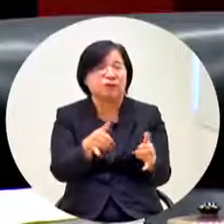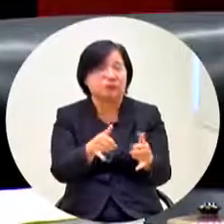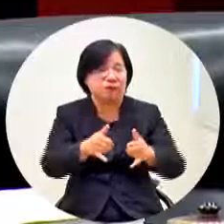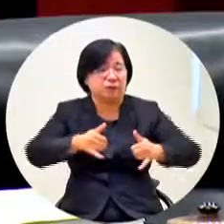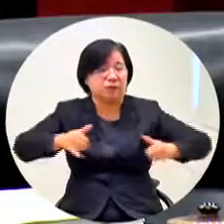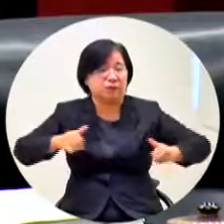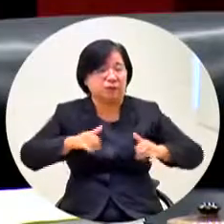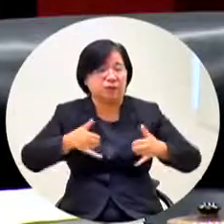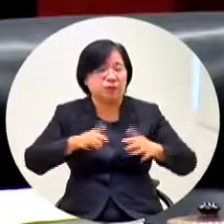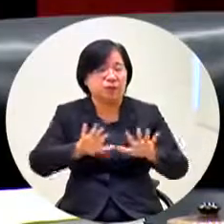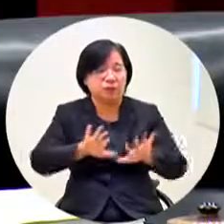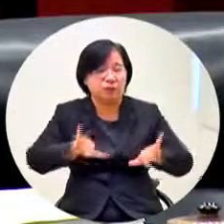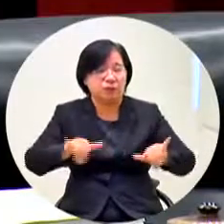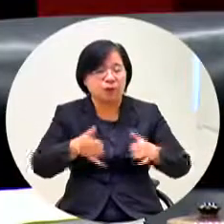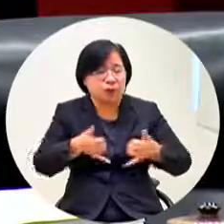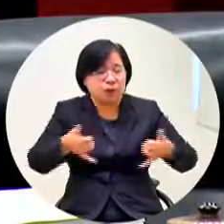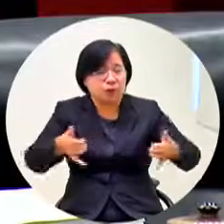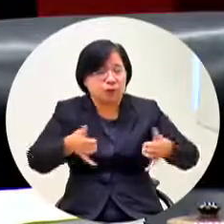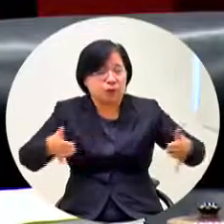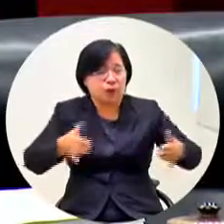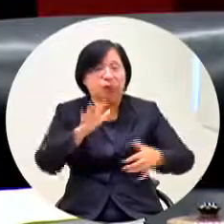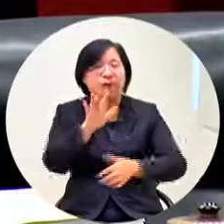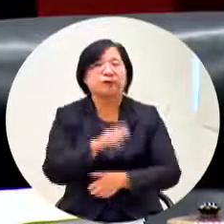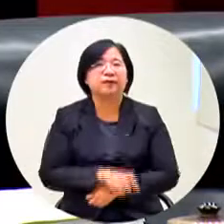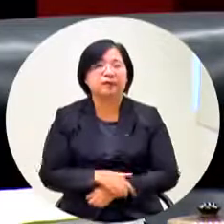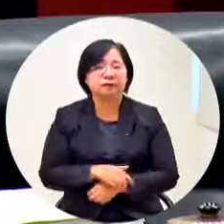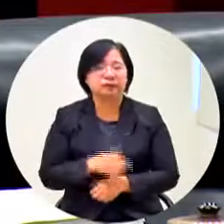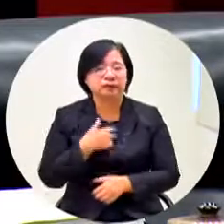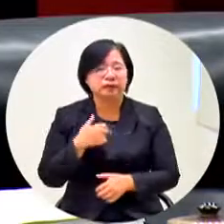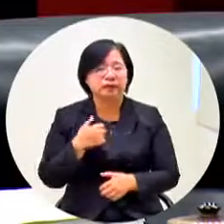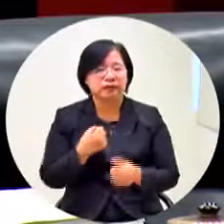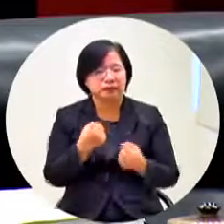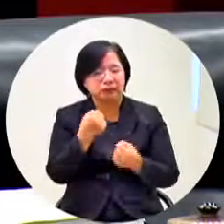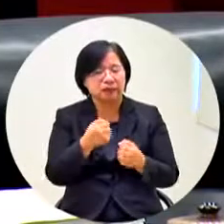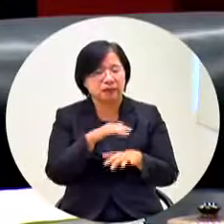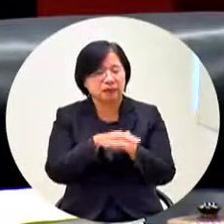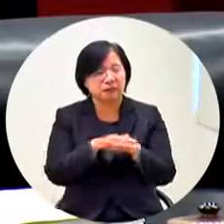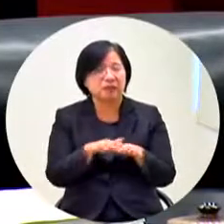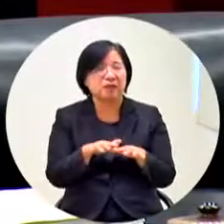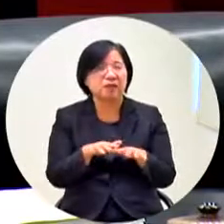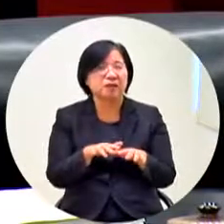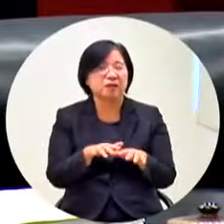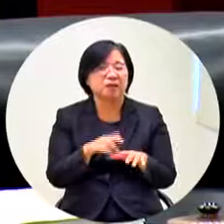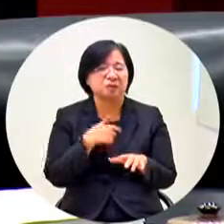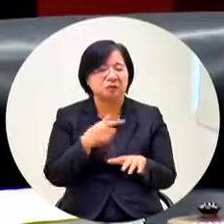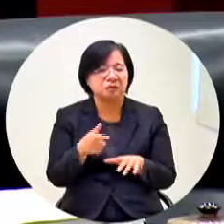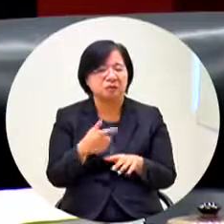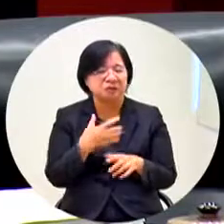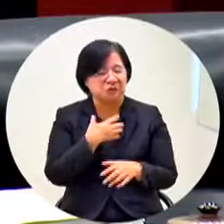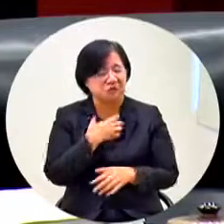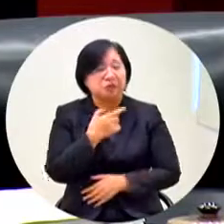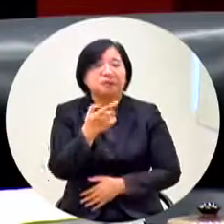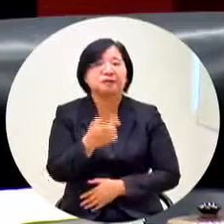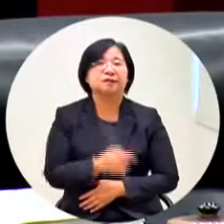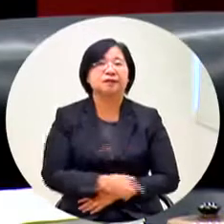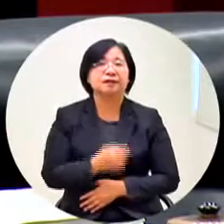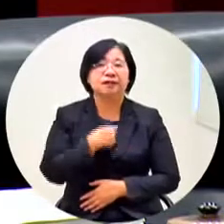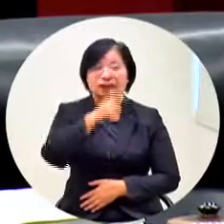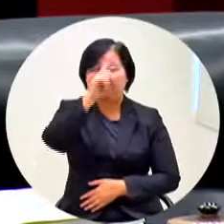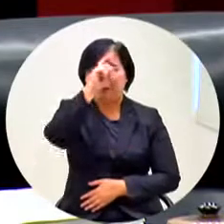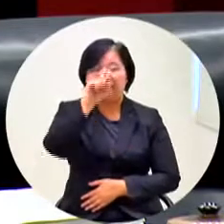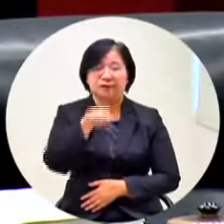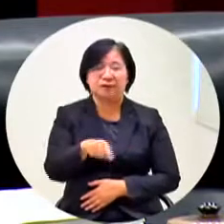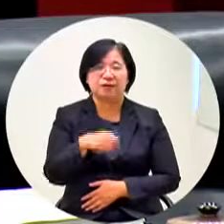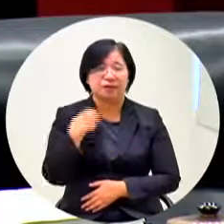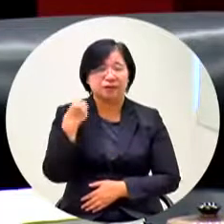了，所以这个在这个行车的安全上的一个死角是很危险的，所以我也希望来新工